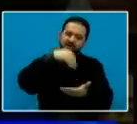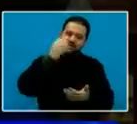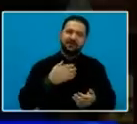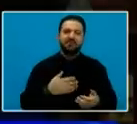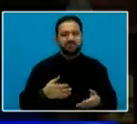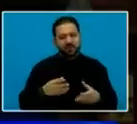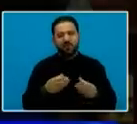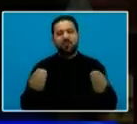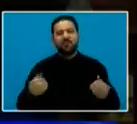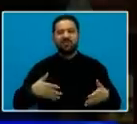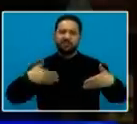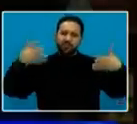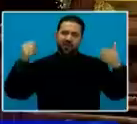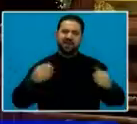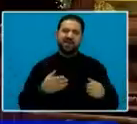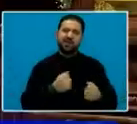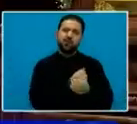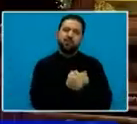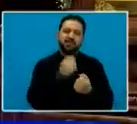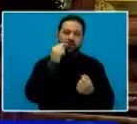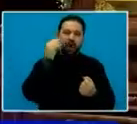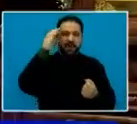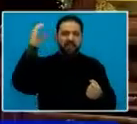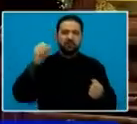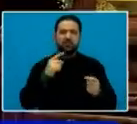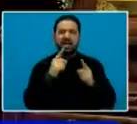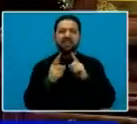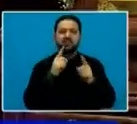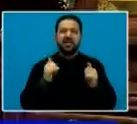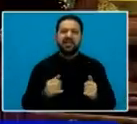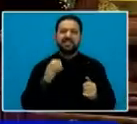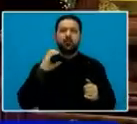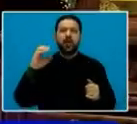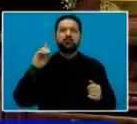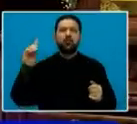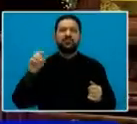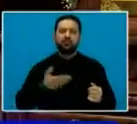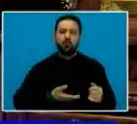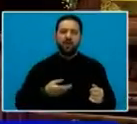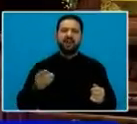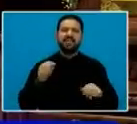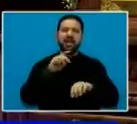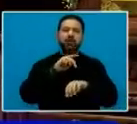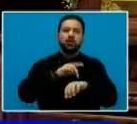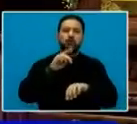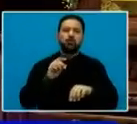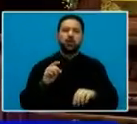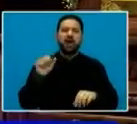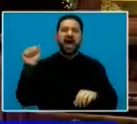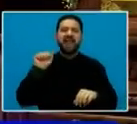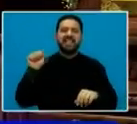Suflet. Cu multă bucurie. Dragi telespectatori, am discutat astăzi despre curajul duhovnicesc cu părintele dr. Adrian